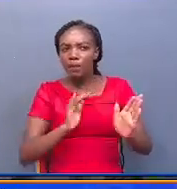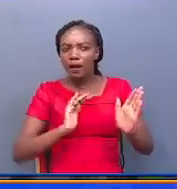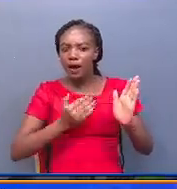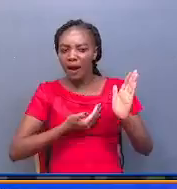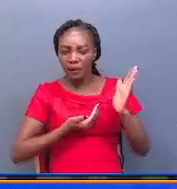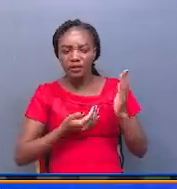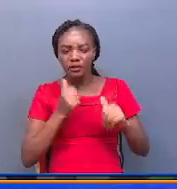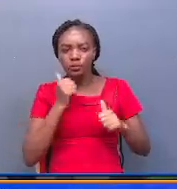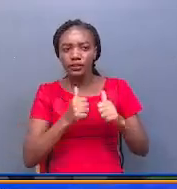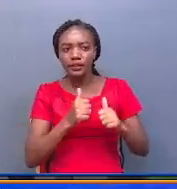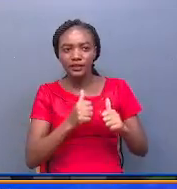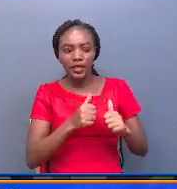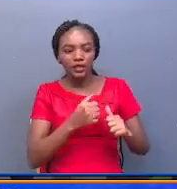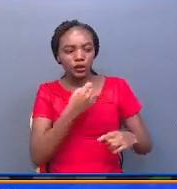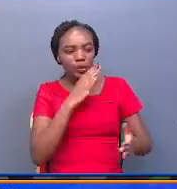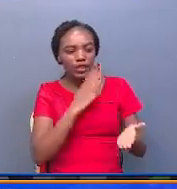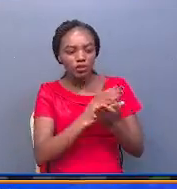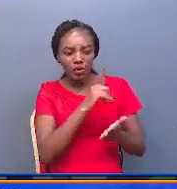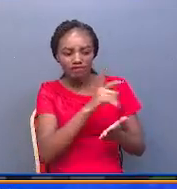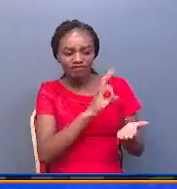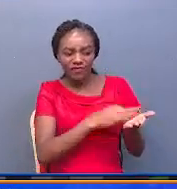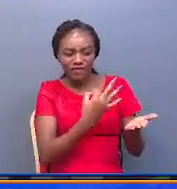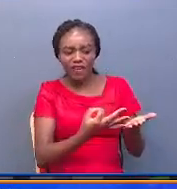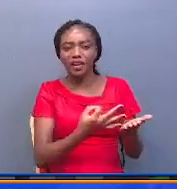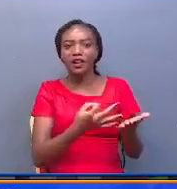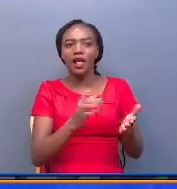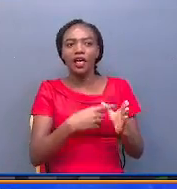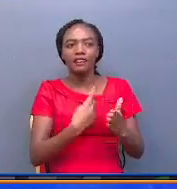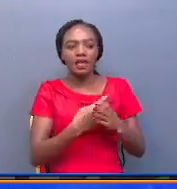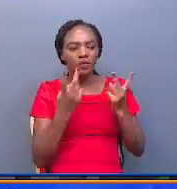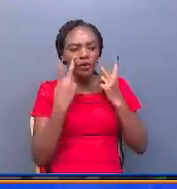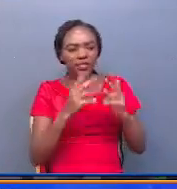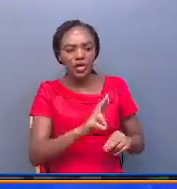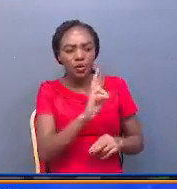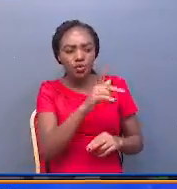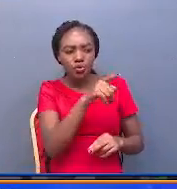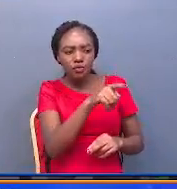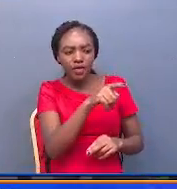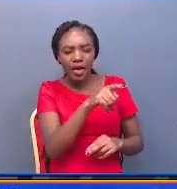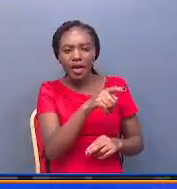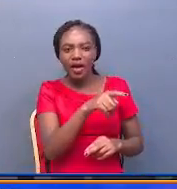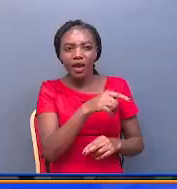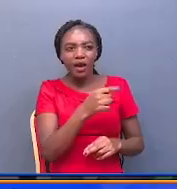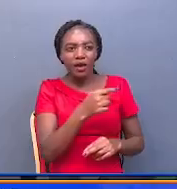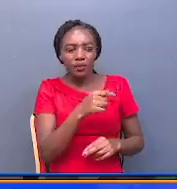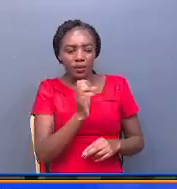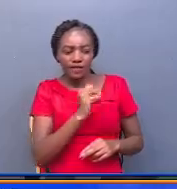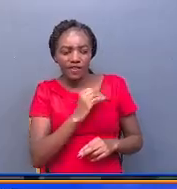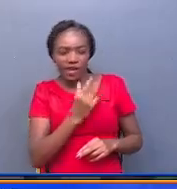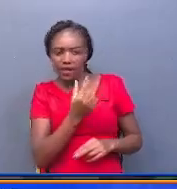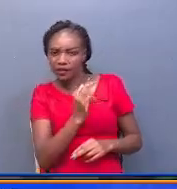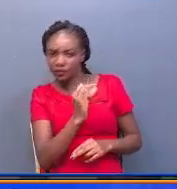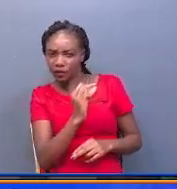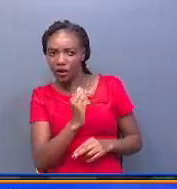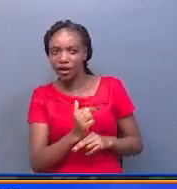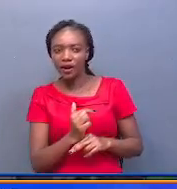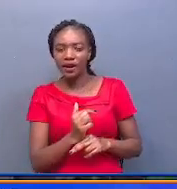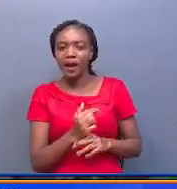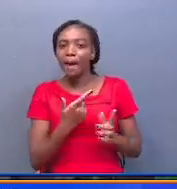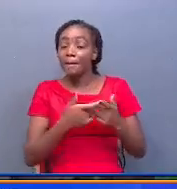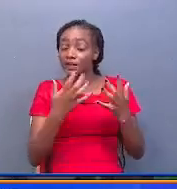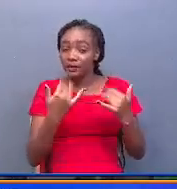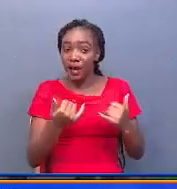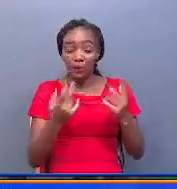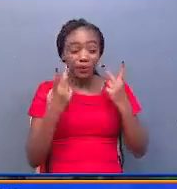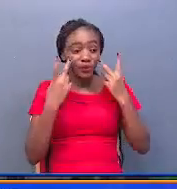kwake, tunaona Uhuru Kenyatta hapo. Sasa tunasema hii ni mtoto wetu, ni mtu ya nyumba, ni kiongozi wetu, tunarudi juma kidogo.